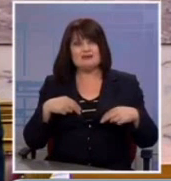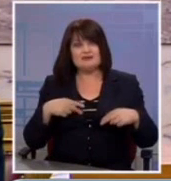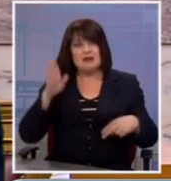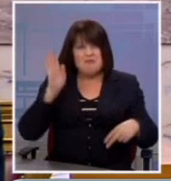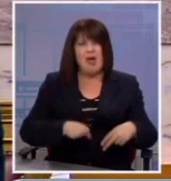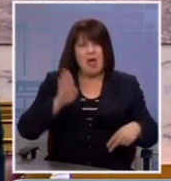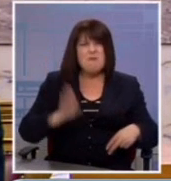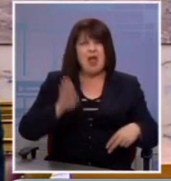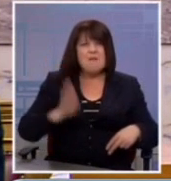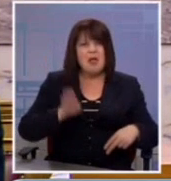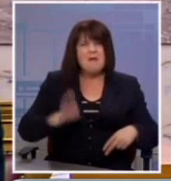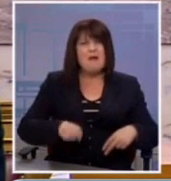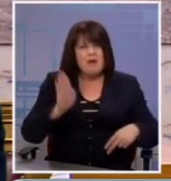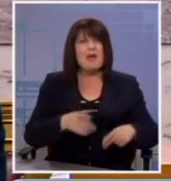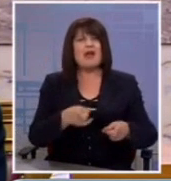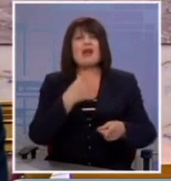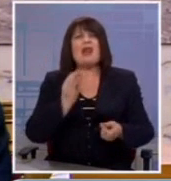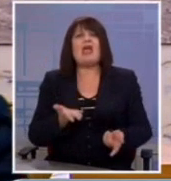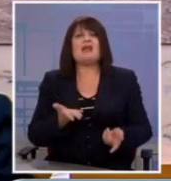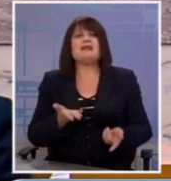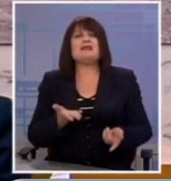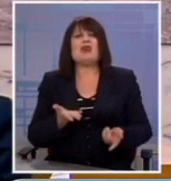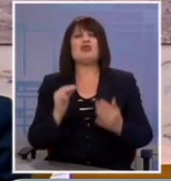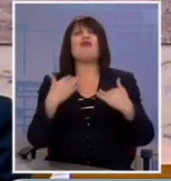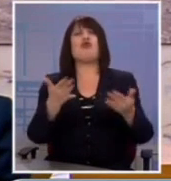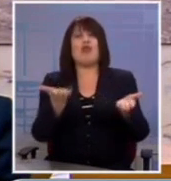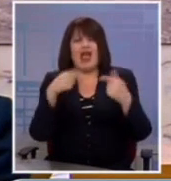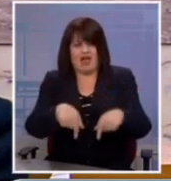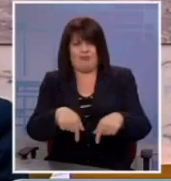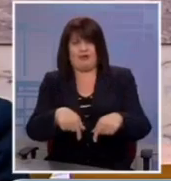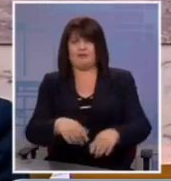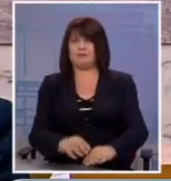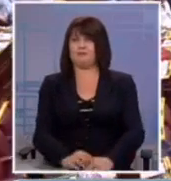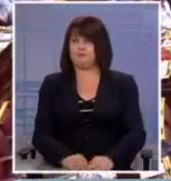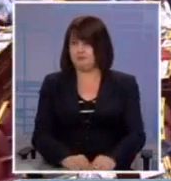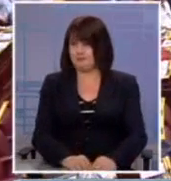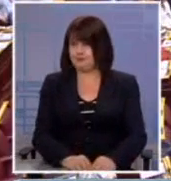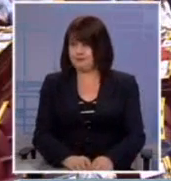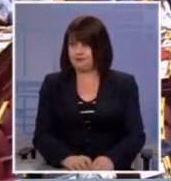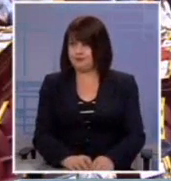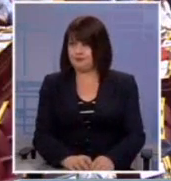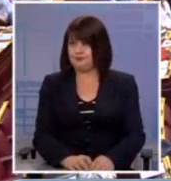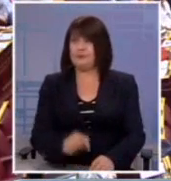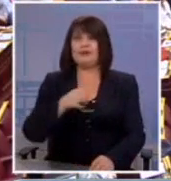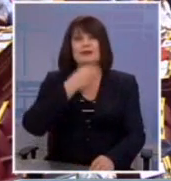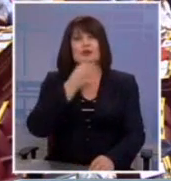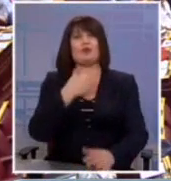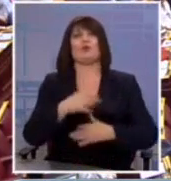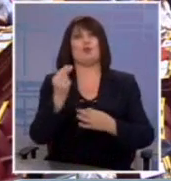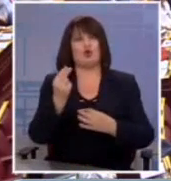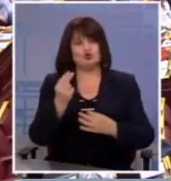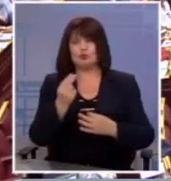αυτό τον τρόπο τα έδρανα, λες και δεν βρίσκονται σε βουλή. Το λόγο έχει ο